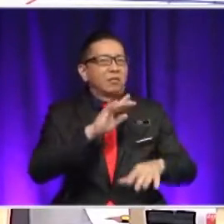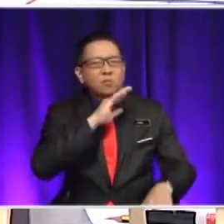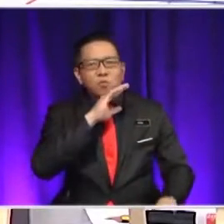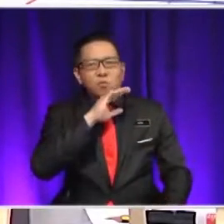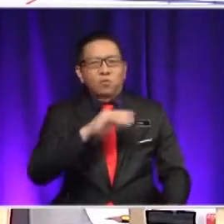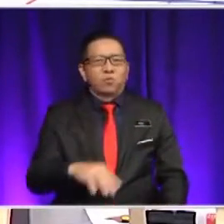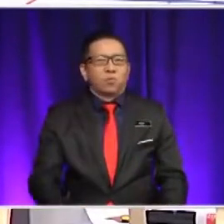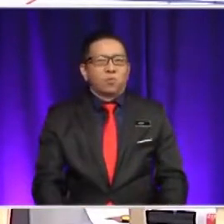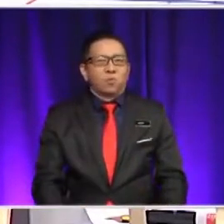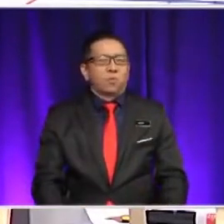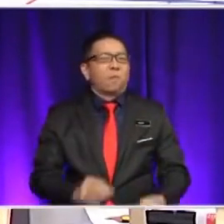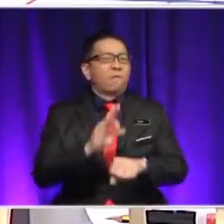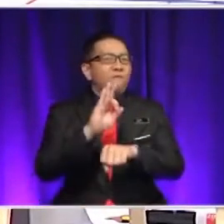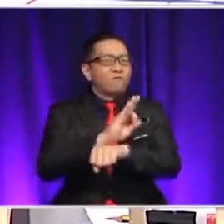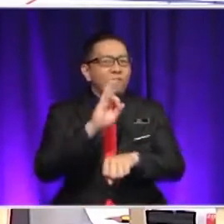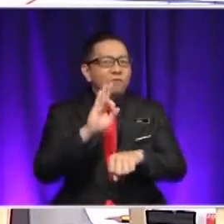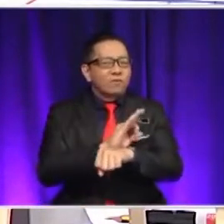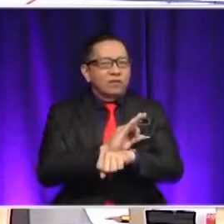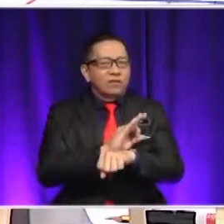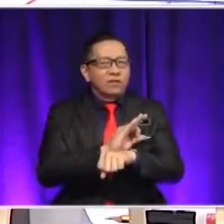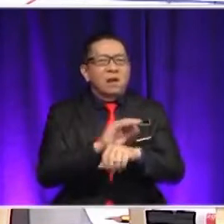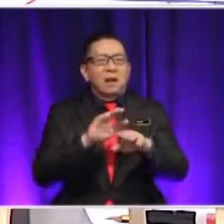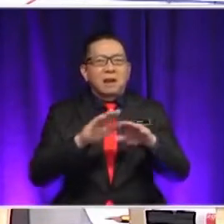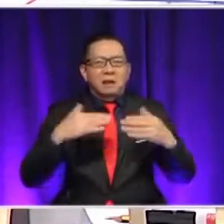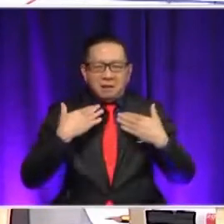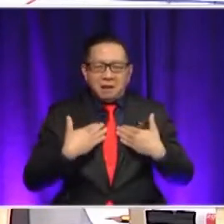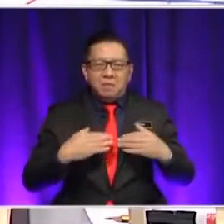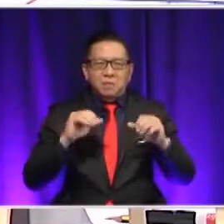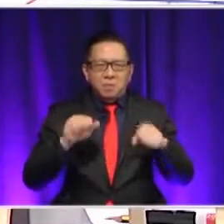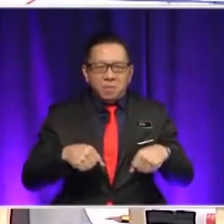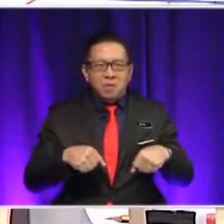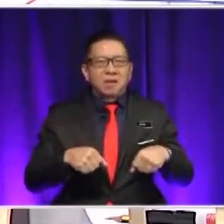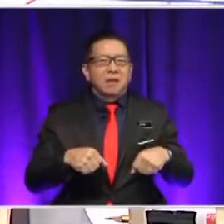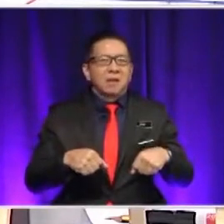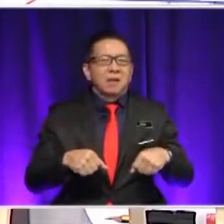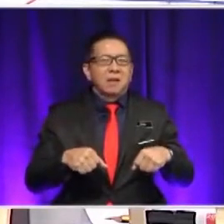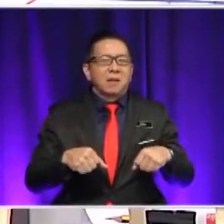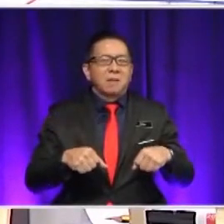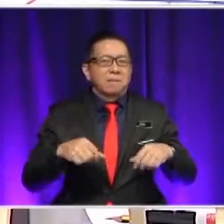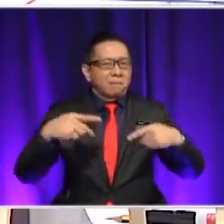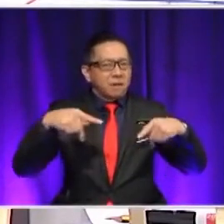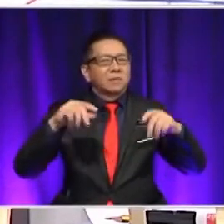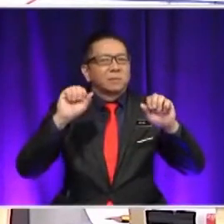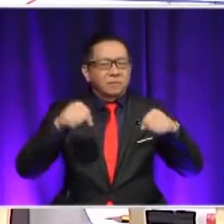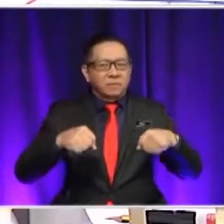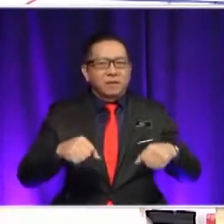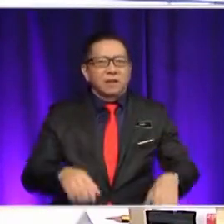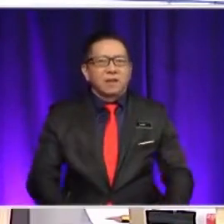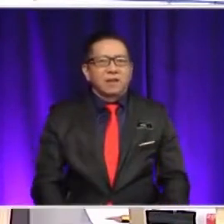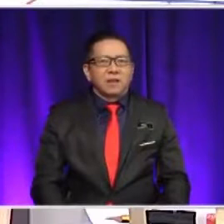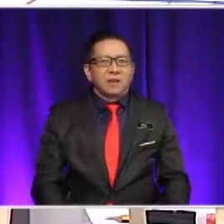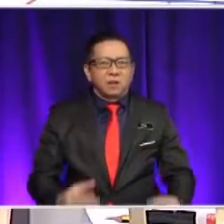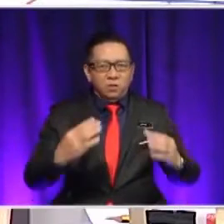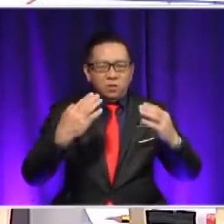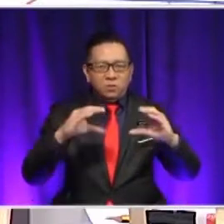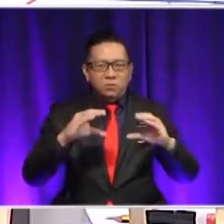Kidul fungsi dicekal oleh di subuh Laguna pelapis meja atau plastik yang bersesuaian oke bye Coba angkat